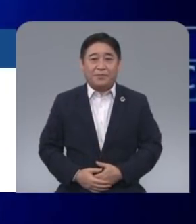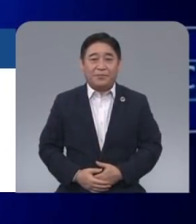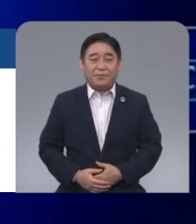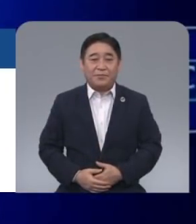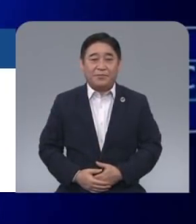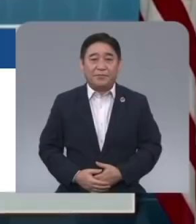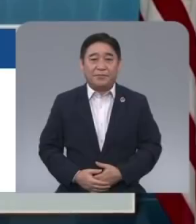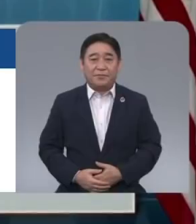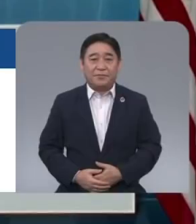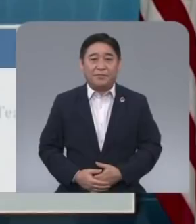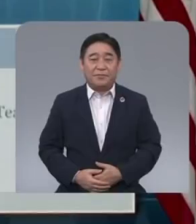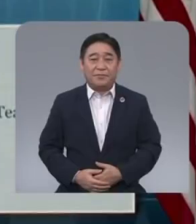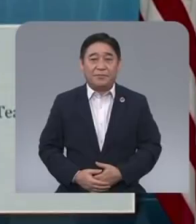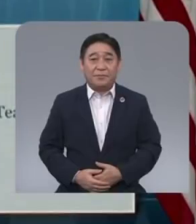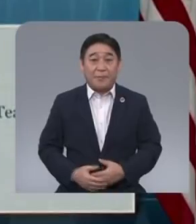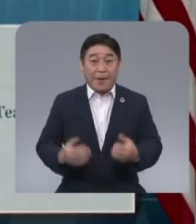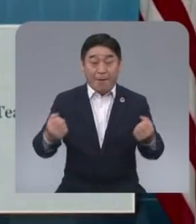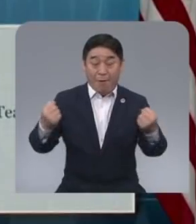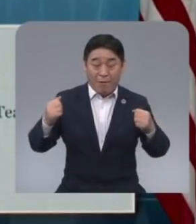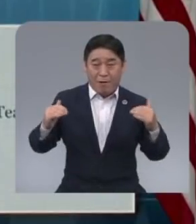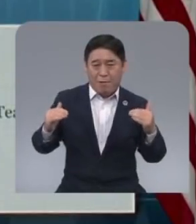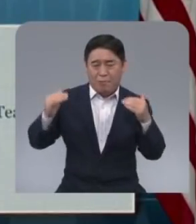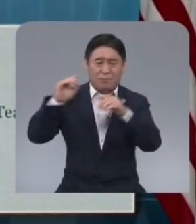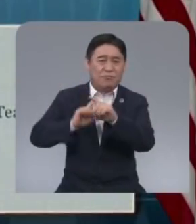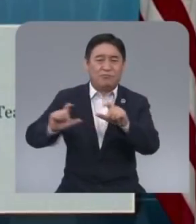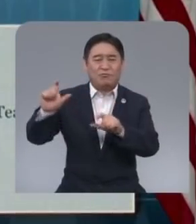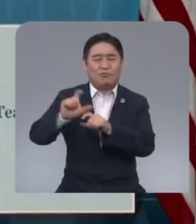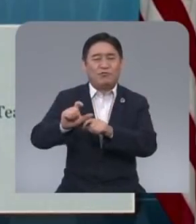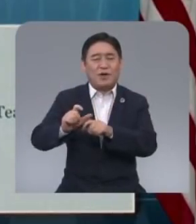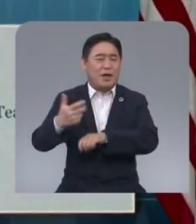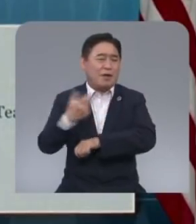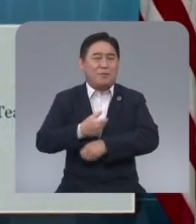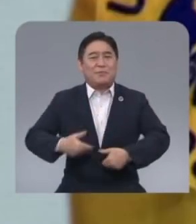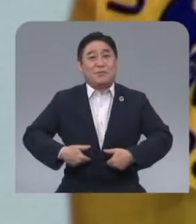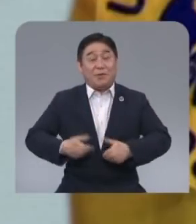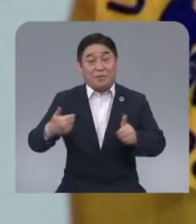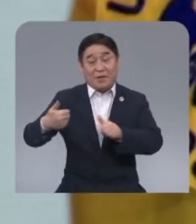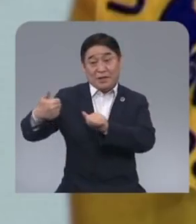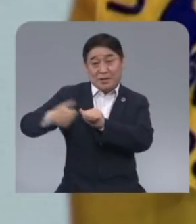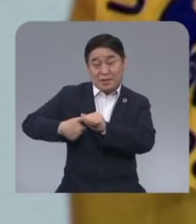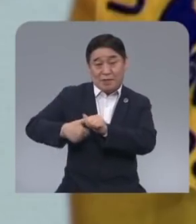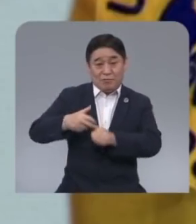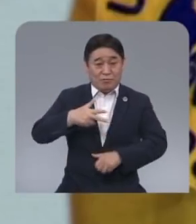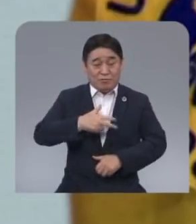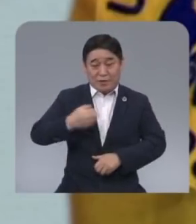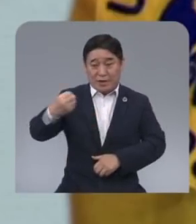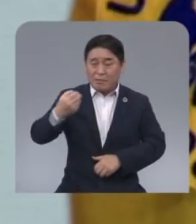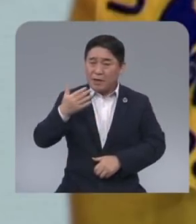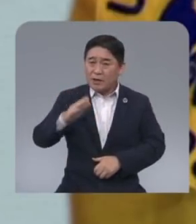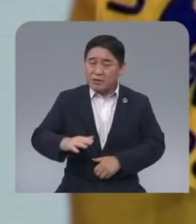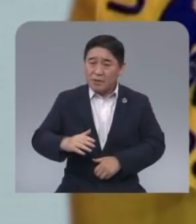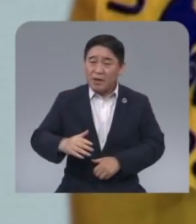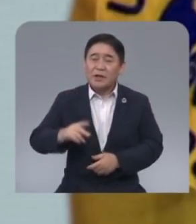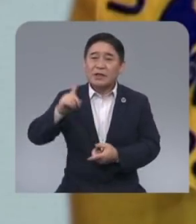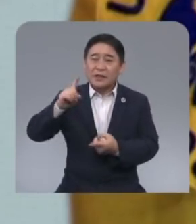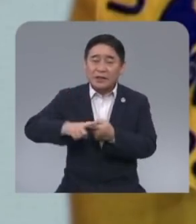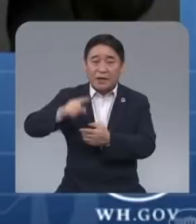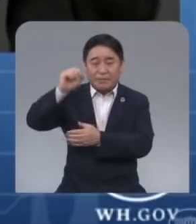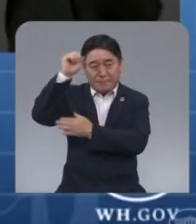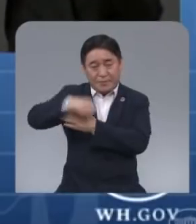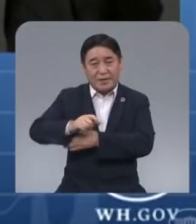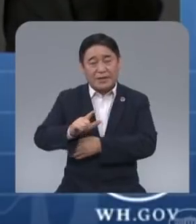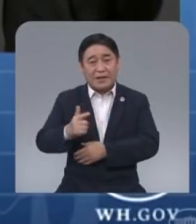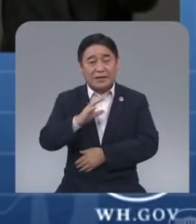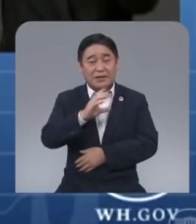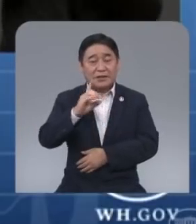these recommendations. 건강한 성인은 추가 접종이 필요하지 않다는 게 자문위의 중론이었는데 이런 자문위의 권고를 그대로 수용하지 않은